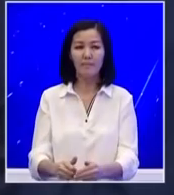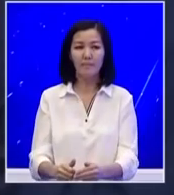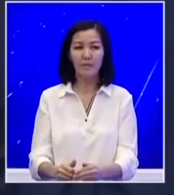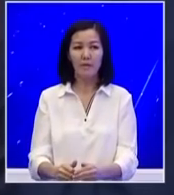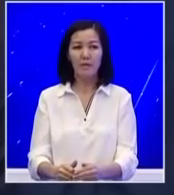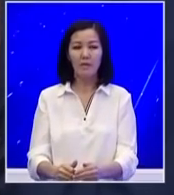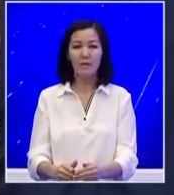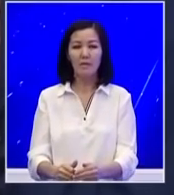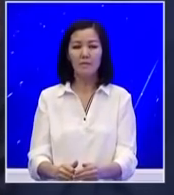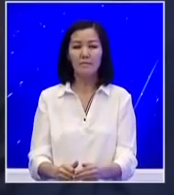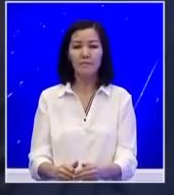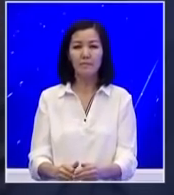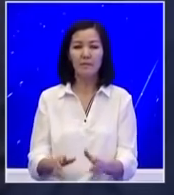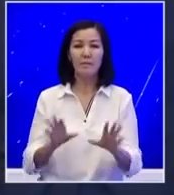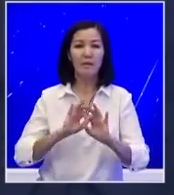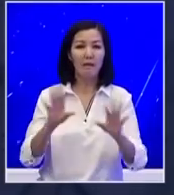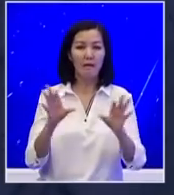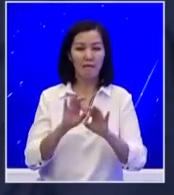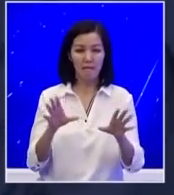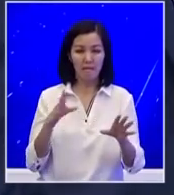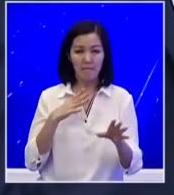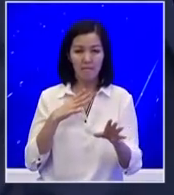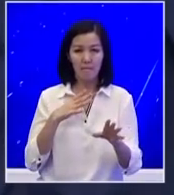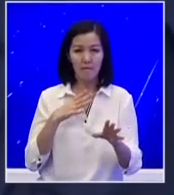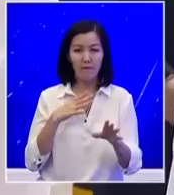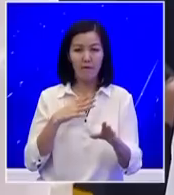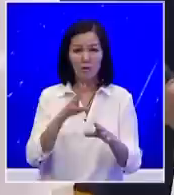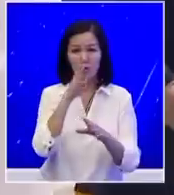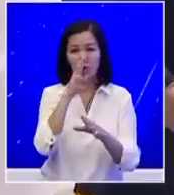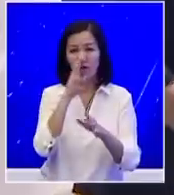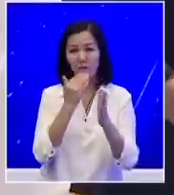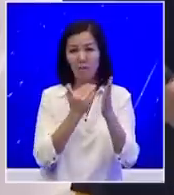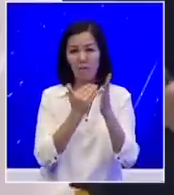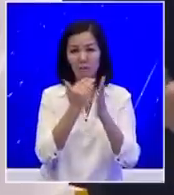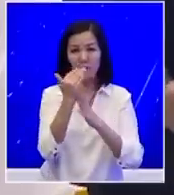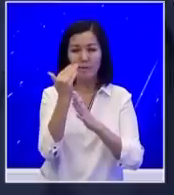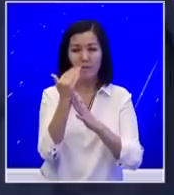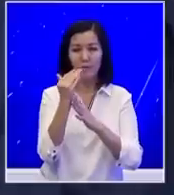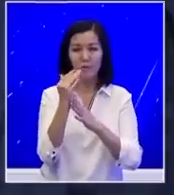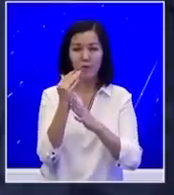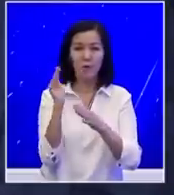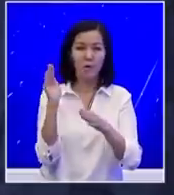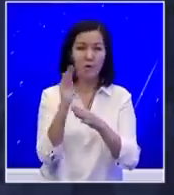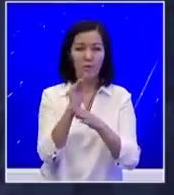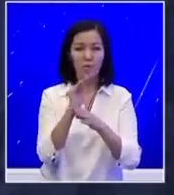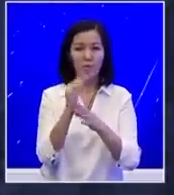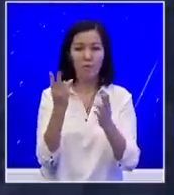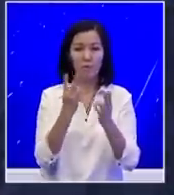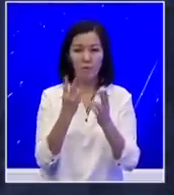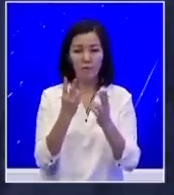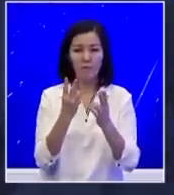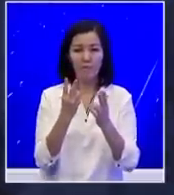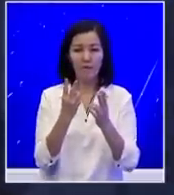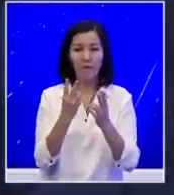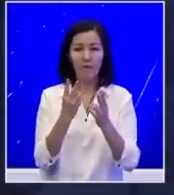кеттім, жалақыларымызды тұрақты түрде көтеруіміз керек. Тиісті тапсырманды жаңағы премьер-министрге